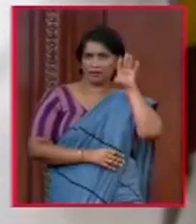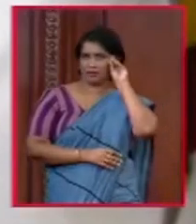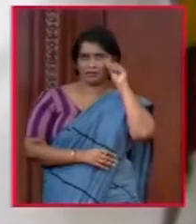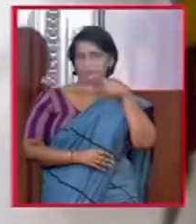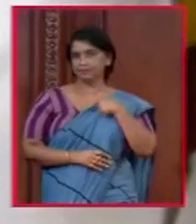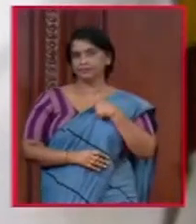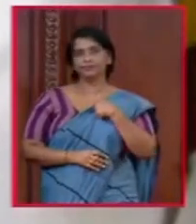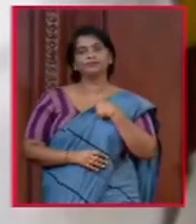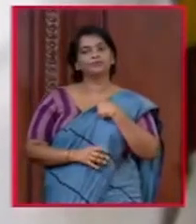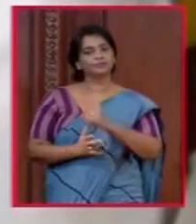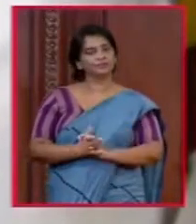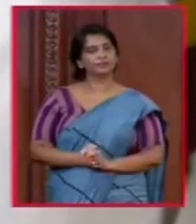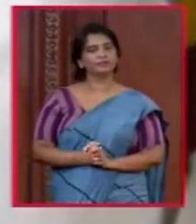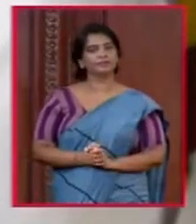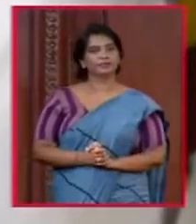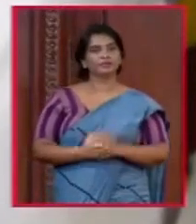තිබෙනවා